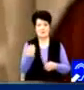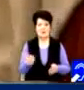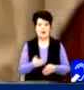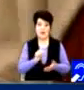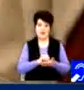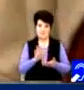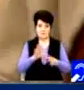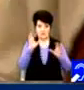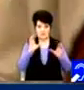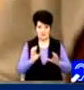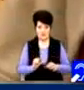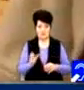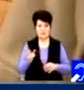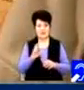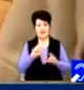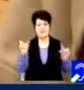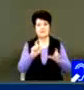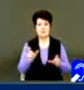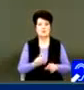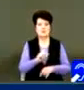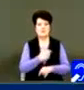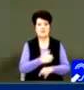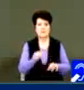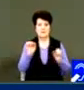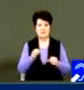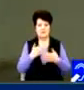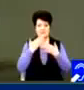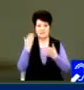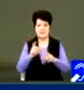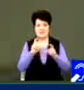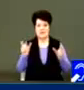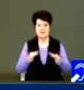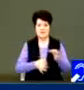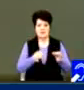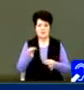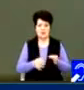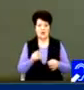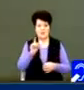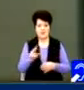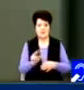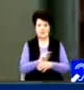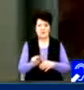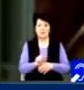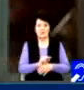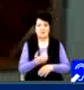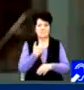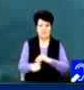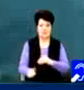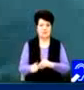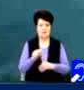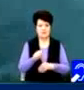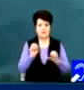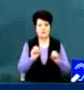aceștia refuză legea oferă instituțiilor medicale posibilitatea să se adreseze în instanță de judecată pentru a i trata în mod forțat și le